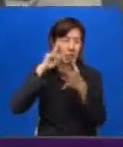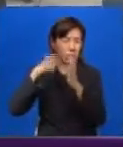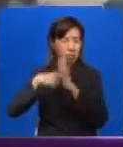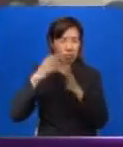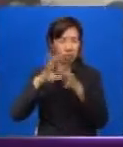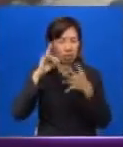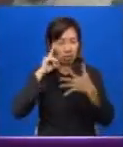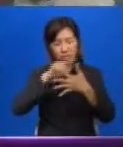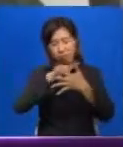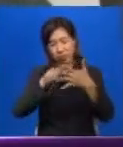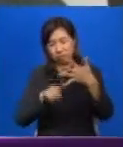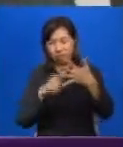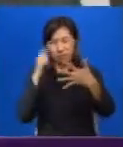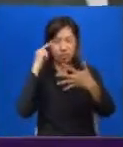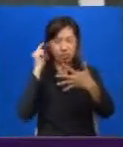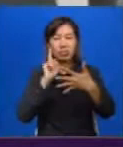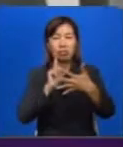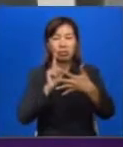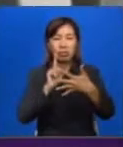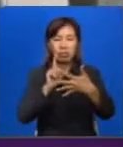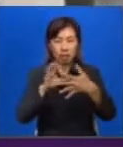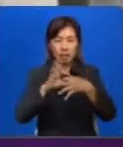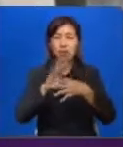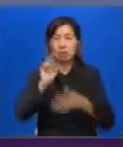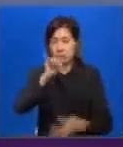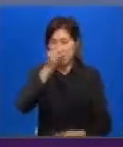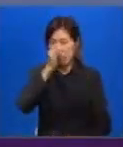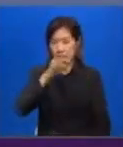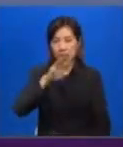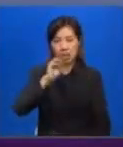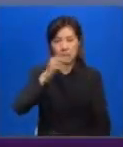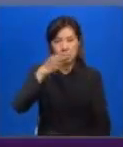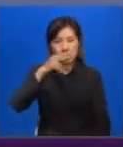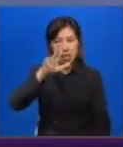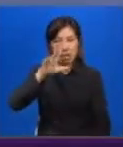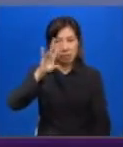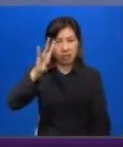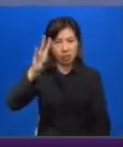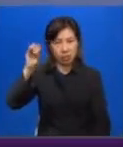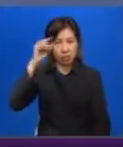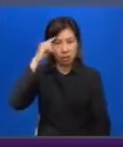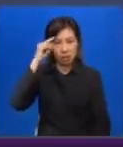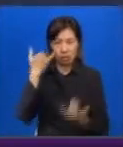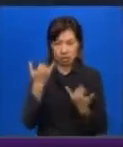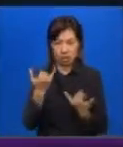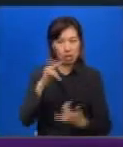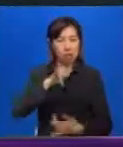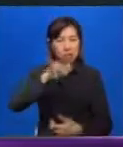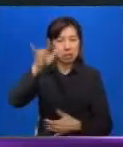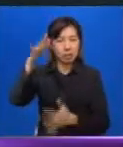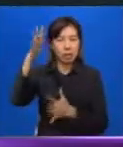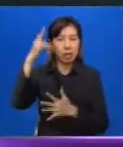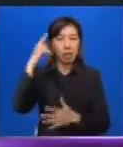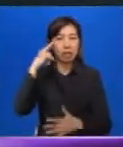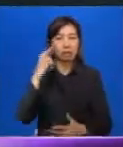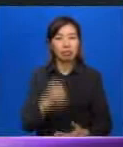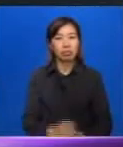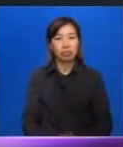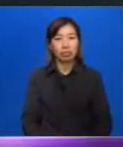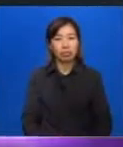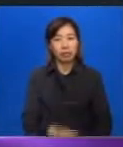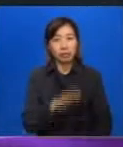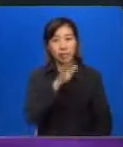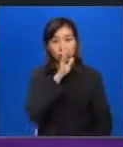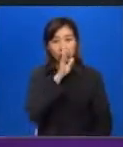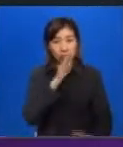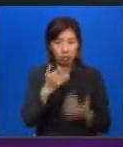นี้ก็สามารถฟันธงได้ว่า MH370 ไม่ได้บินอยู่น่านฟ้าใดๆแล้ว เครื่องบินจะอยู่ได้ในอาก